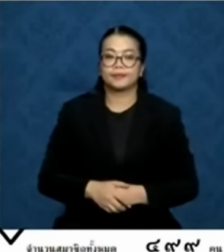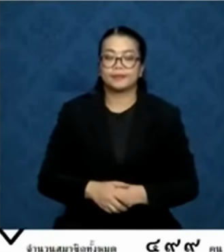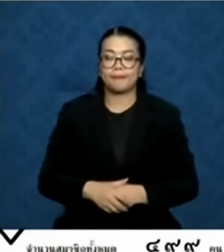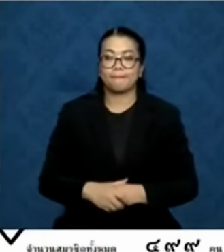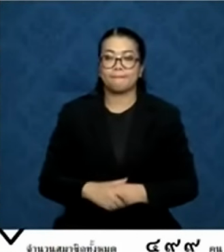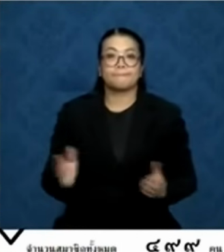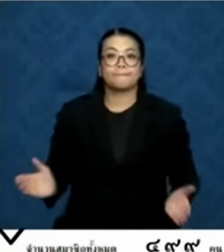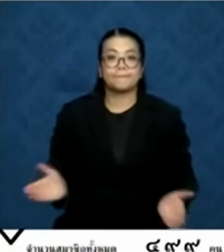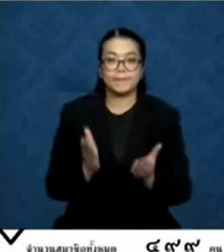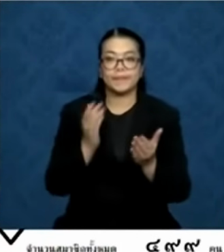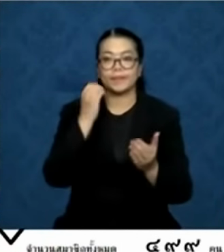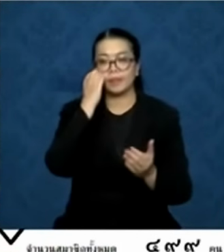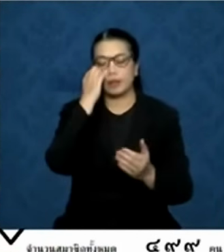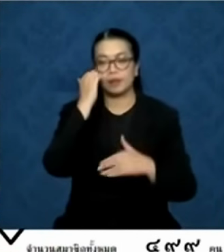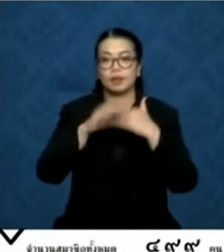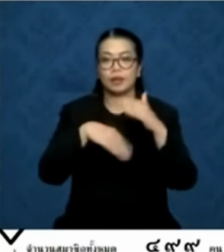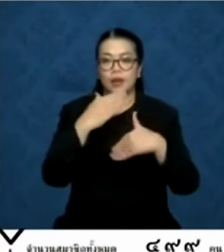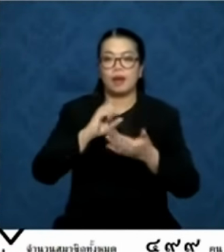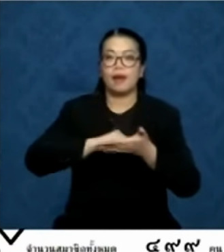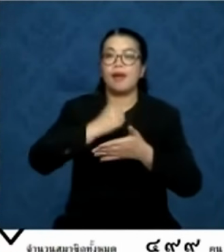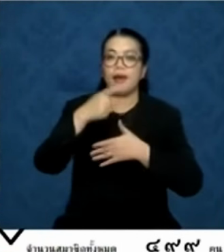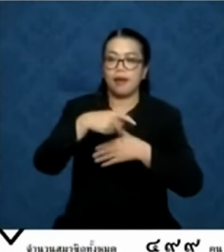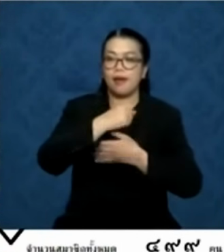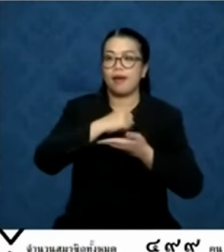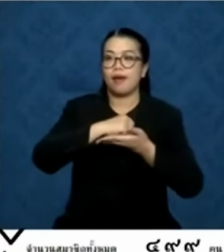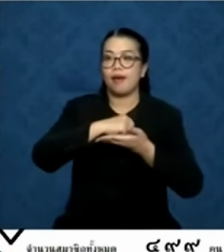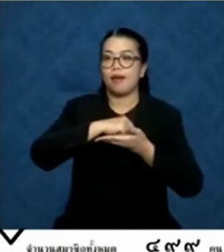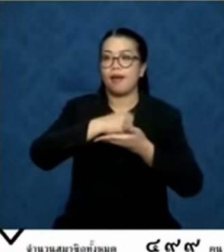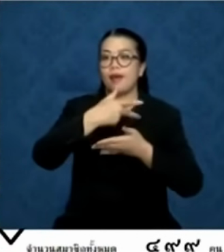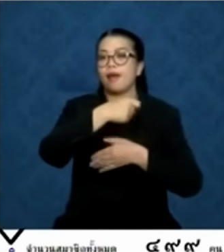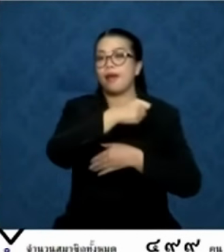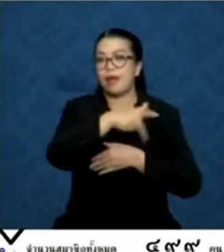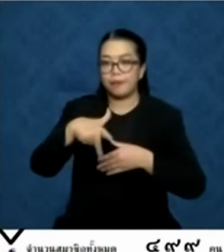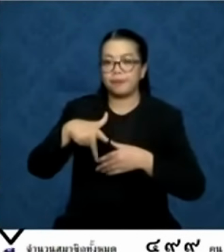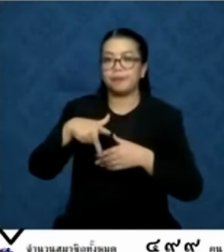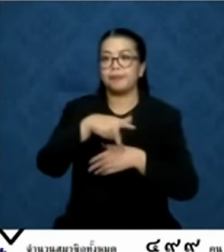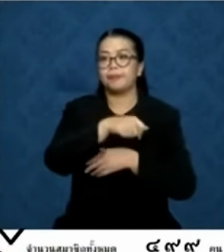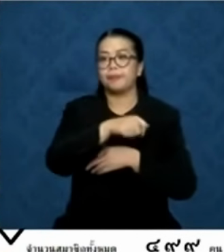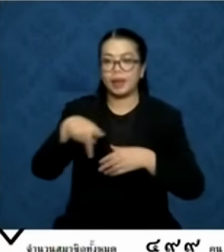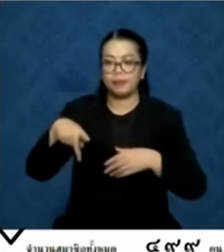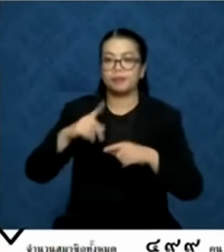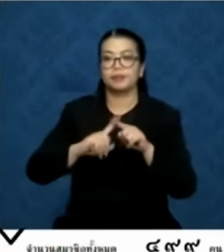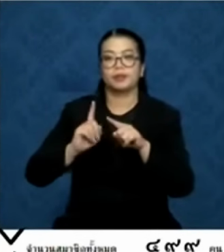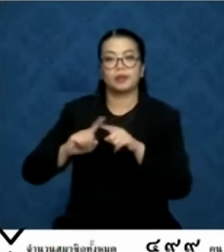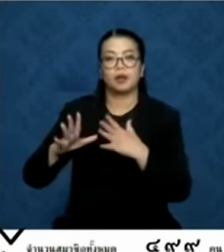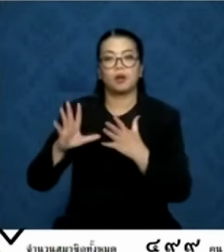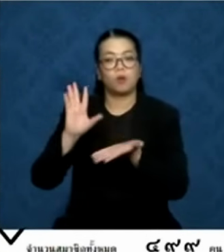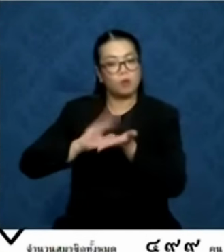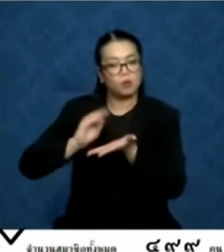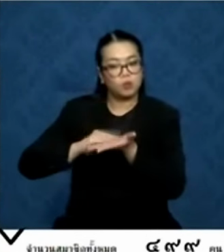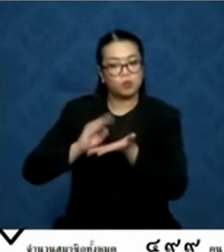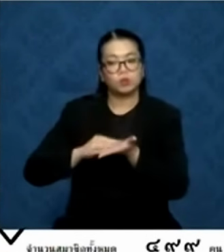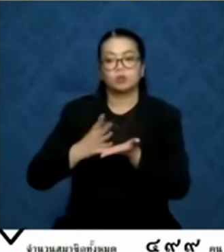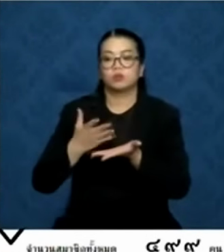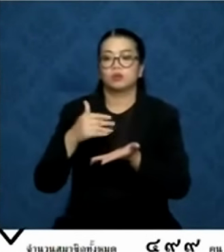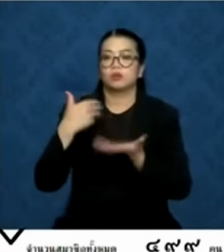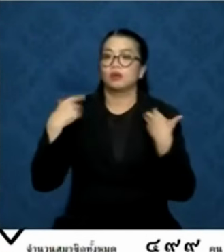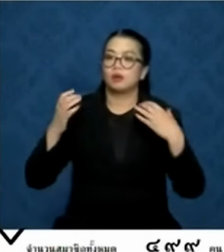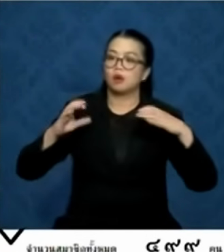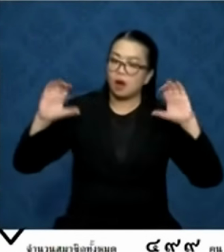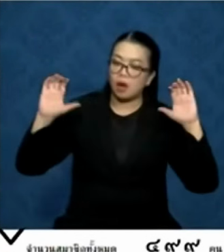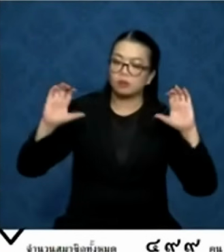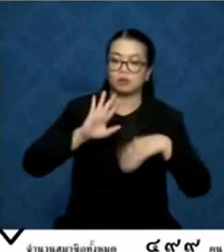สนับสนุนการพัฒนาแพลตฟอร์มหรือเครื่องมือดิจิตอลกลางภาครัฐเพื่อเชื่อมโยงและแบ่งปันข้อมูลระหว่างหน่วยงานของรั